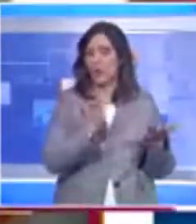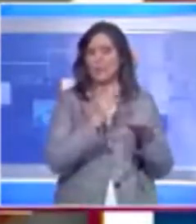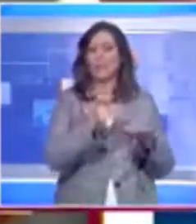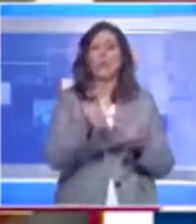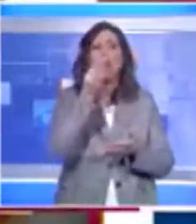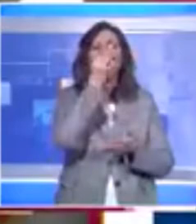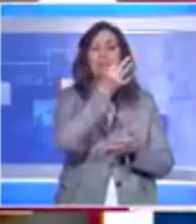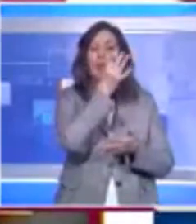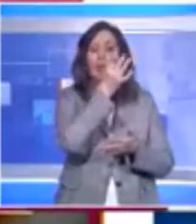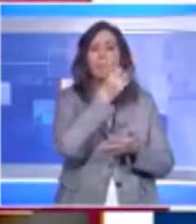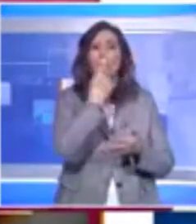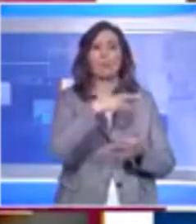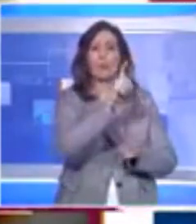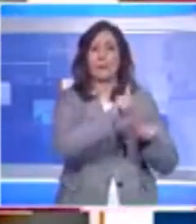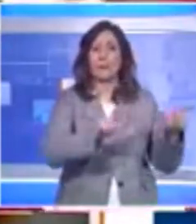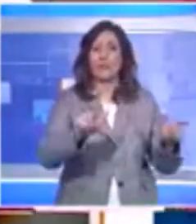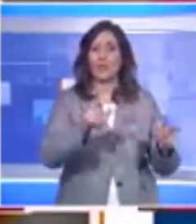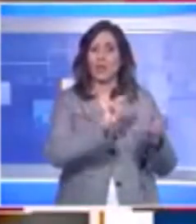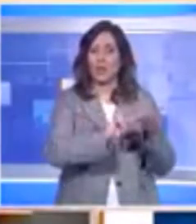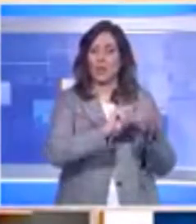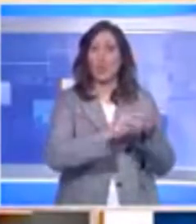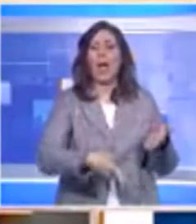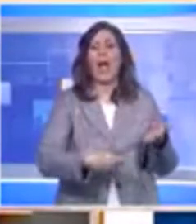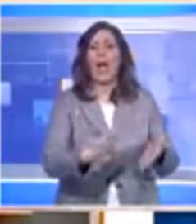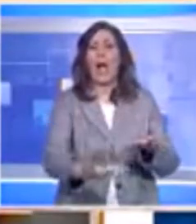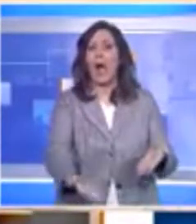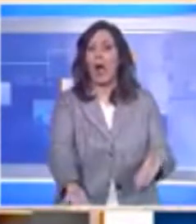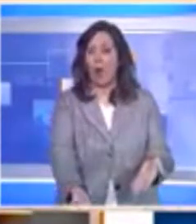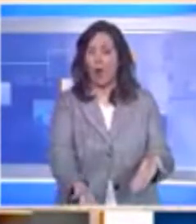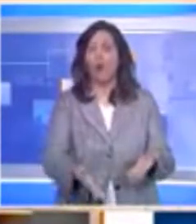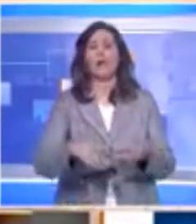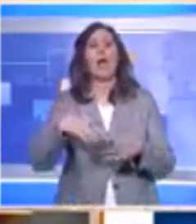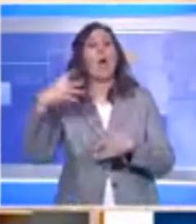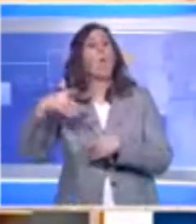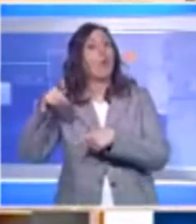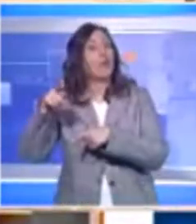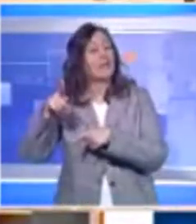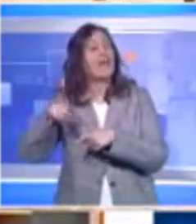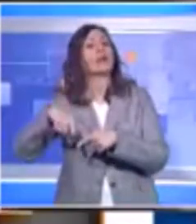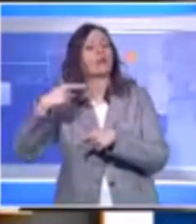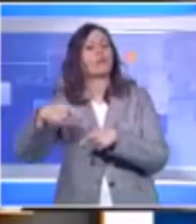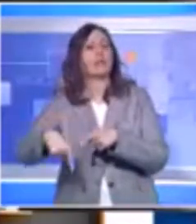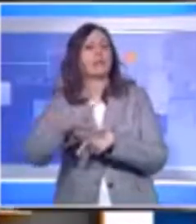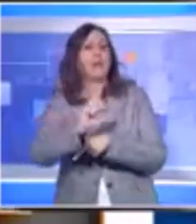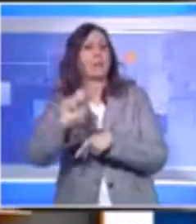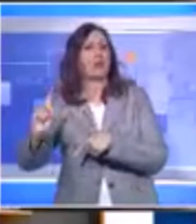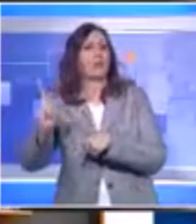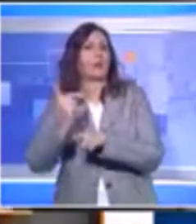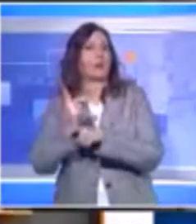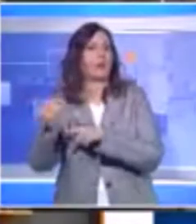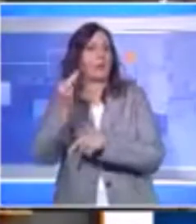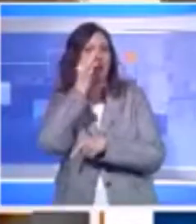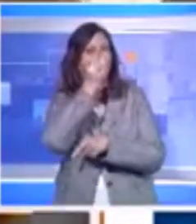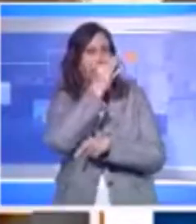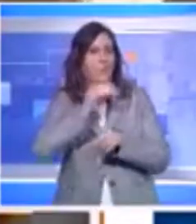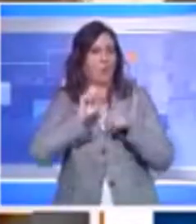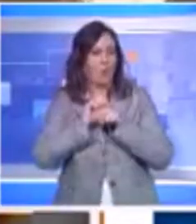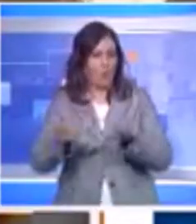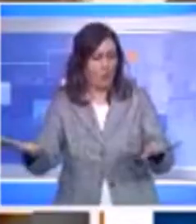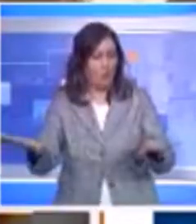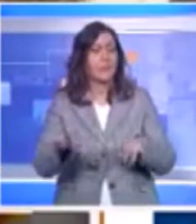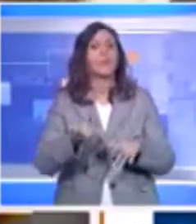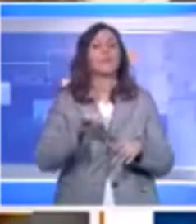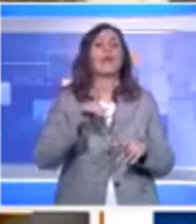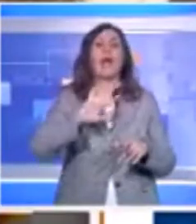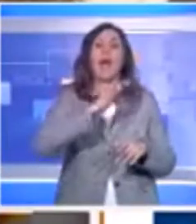sulla popolazione scolastica sono ancora in corso in altri come moliterno sono in programma questo sabato e domenica in altre ancora si è preferito